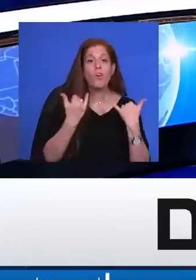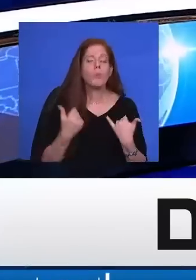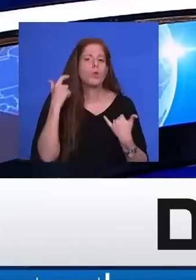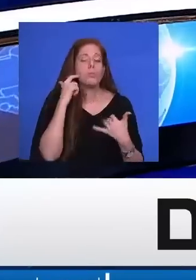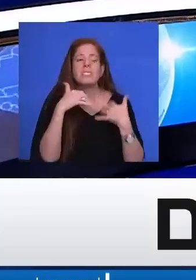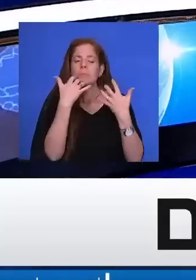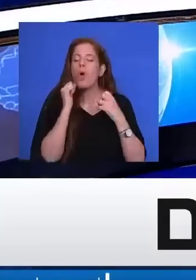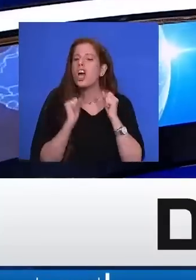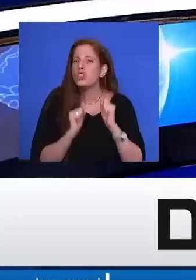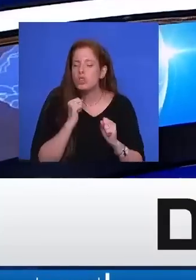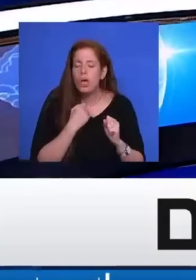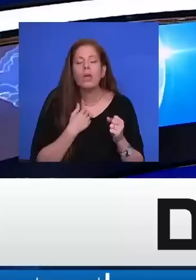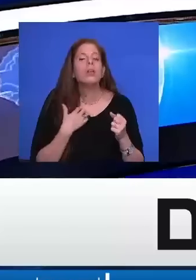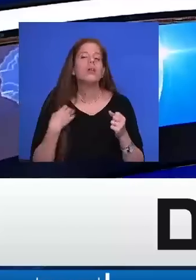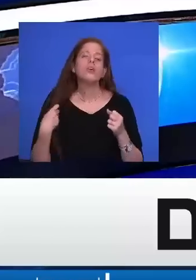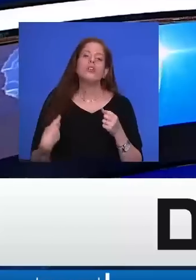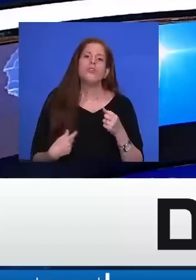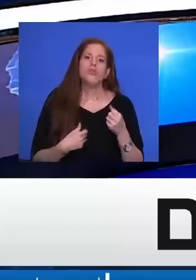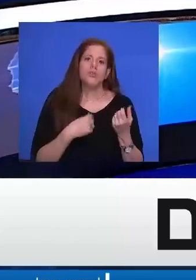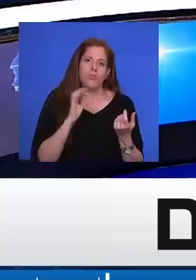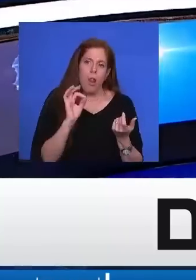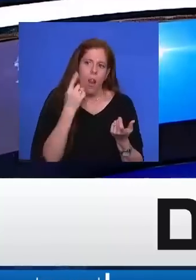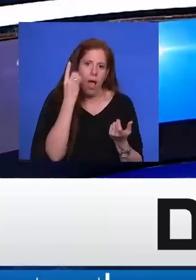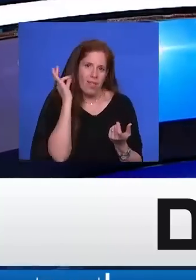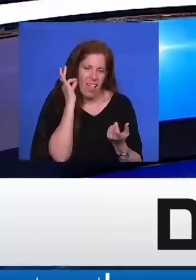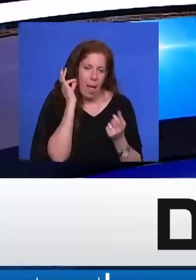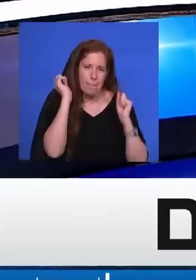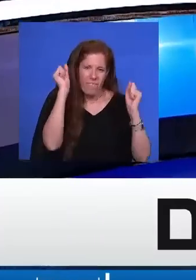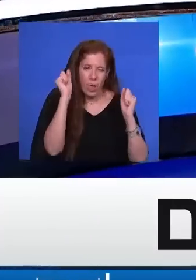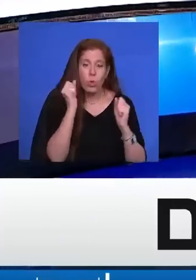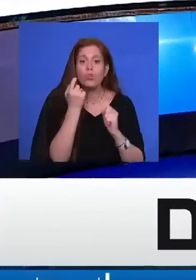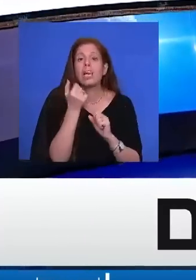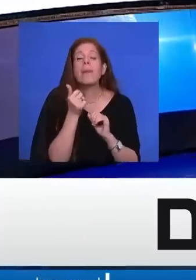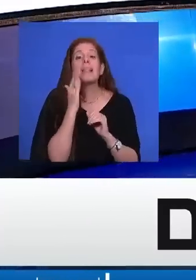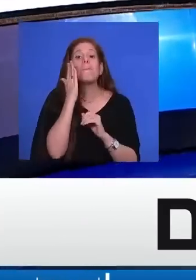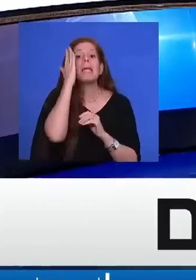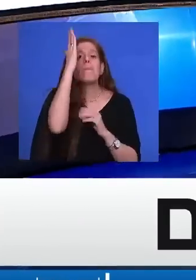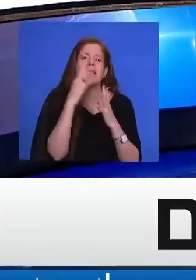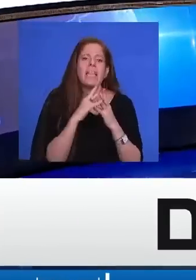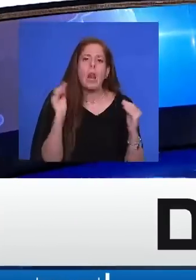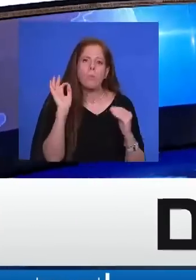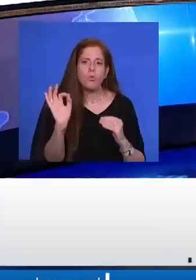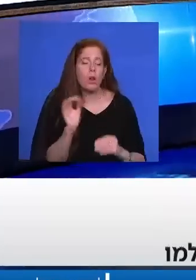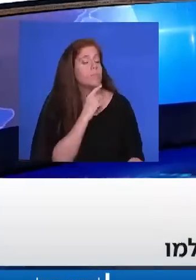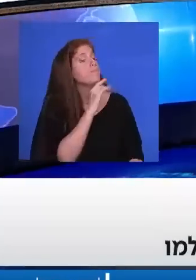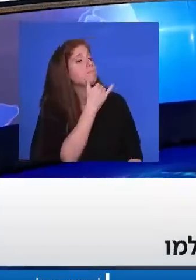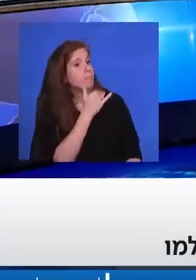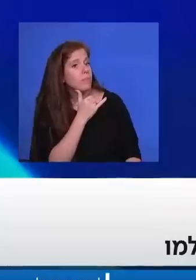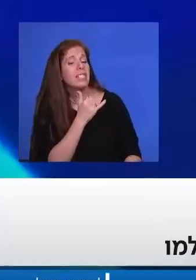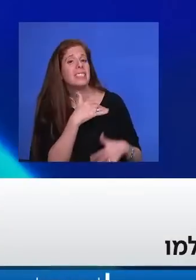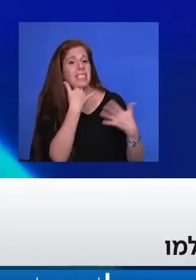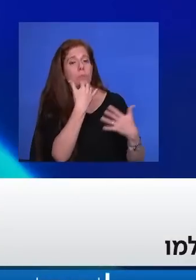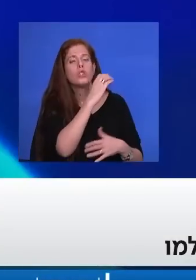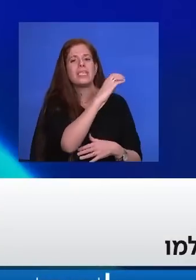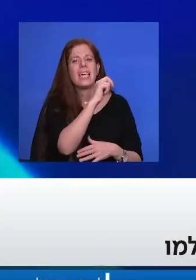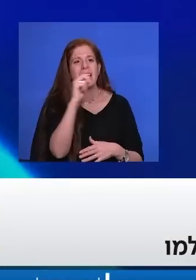קשה מאוד של אחת המפגינות הללו, שכמעט מנבט את היעלמותה. כן, זה סיפור שחושפת רשת CNN, אישה בשם